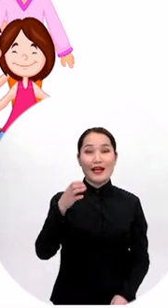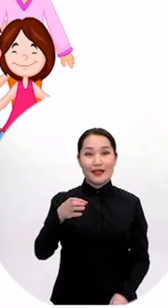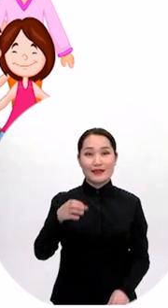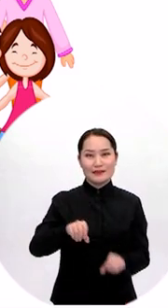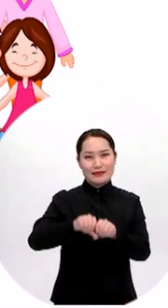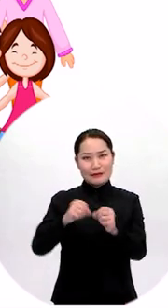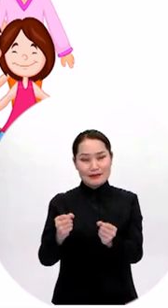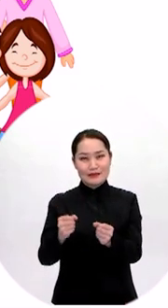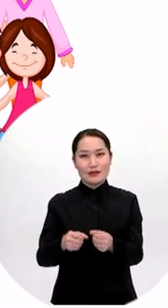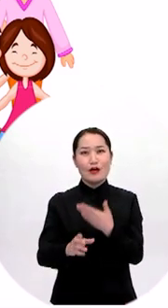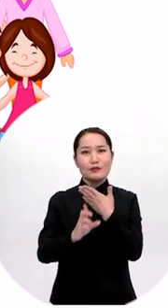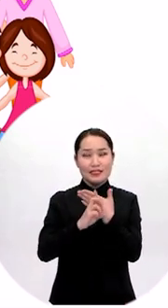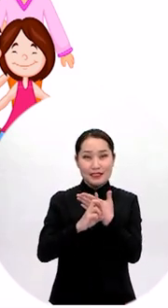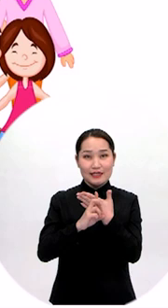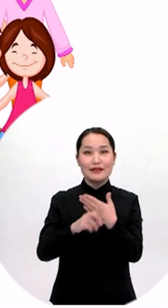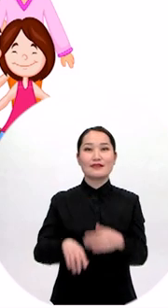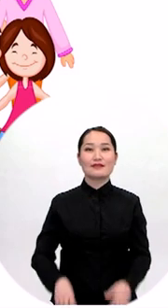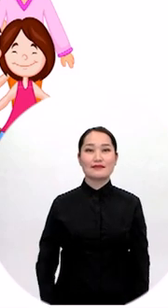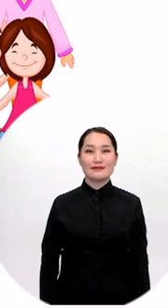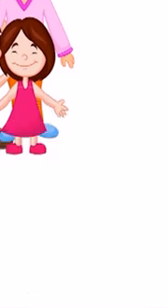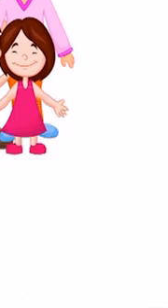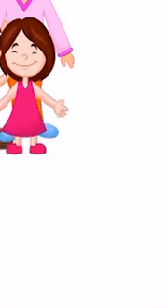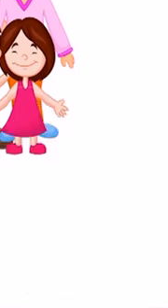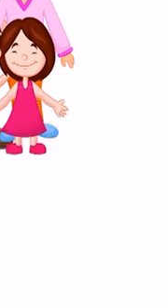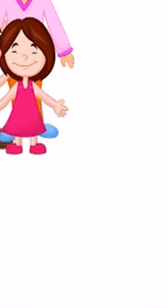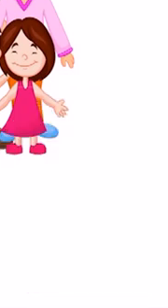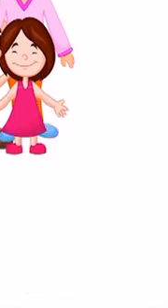Шилэн аяг унж хагарахаас сэргийлээрэй.